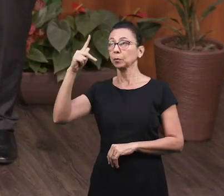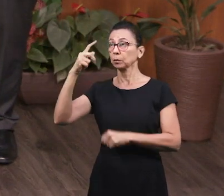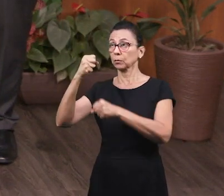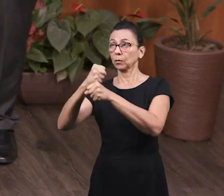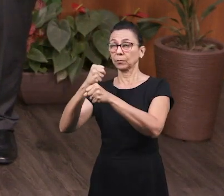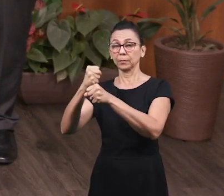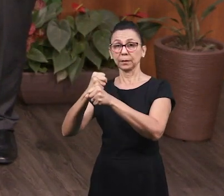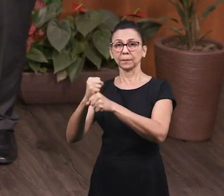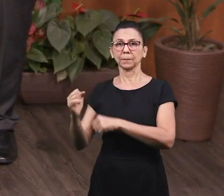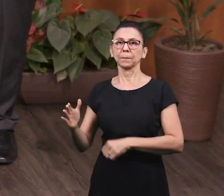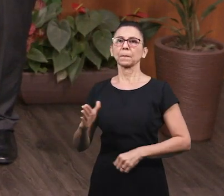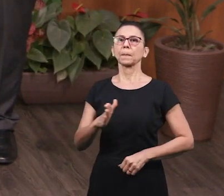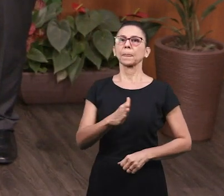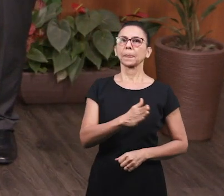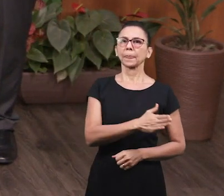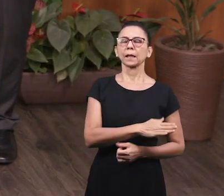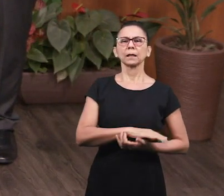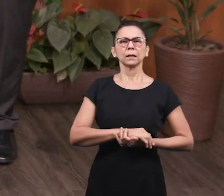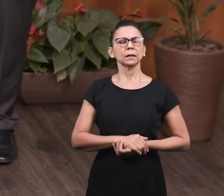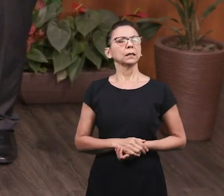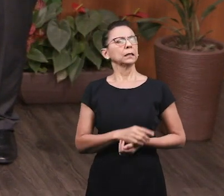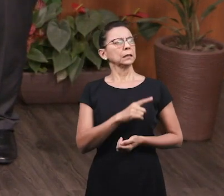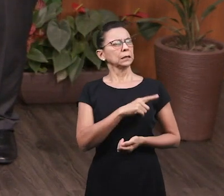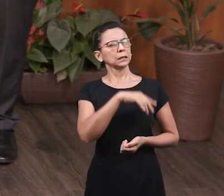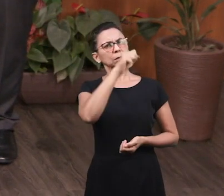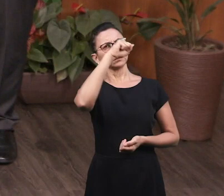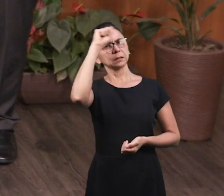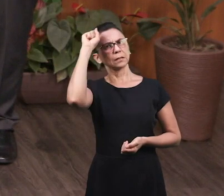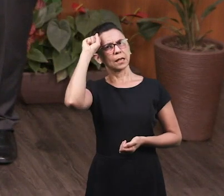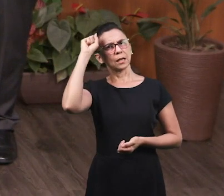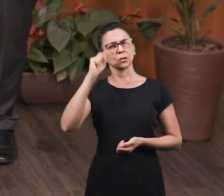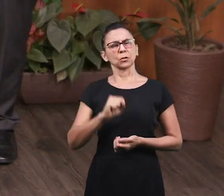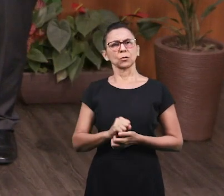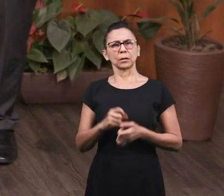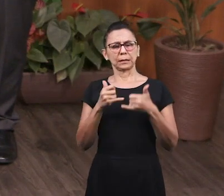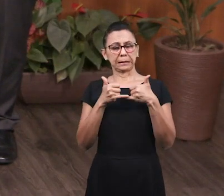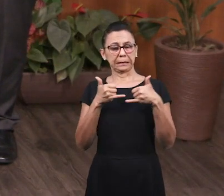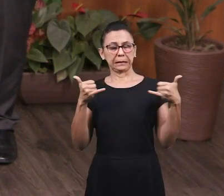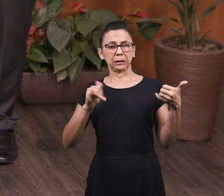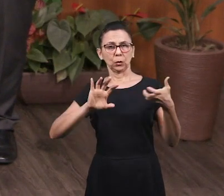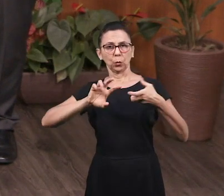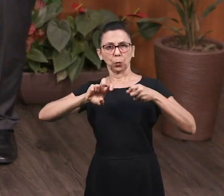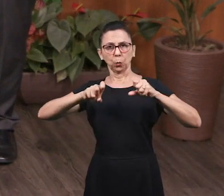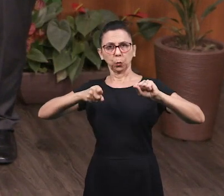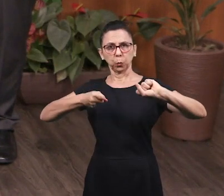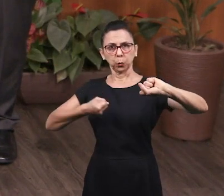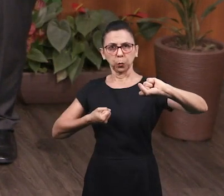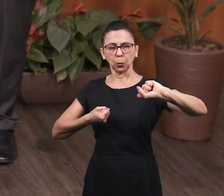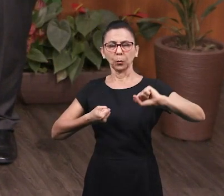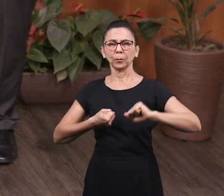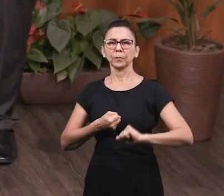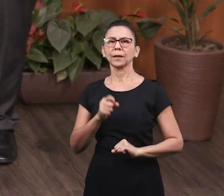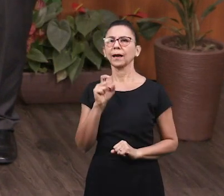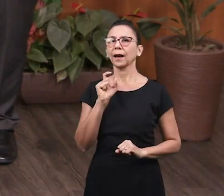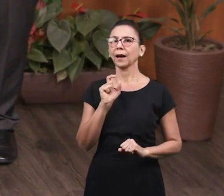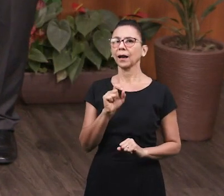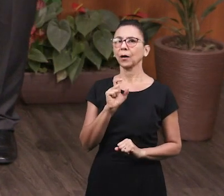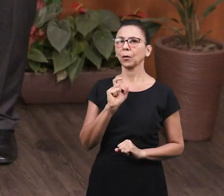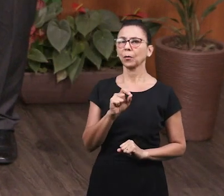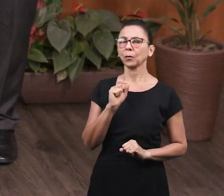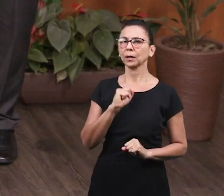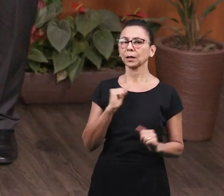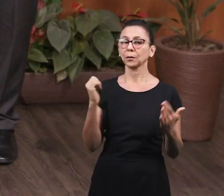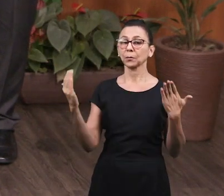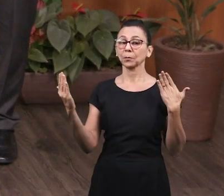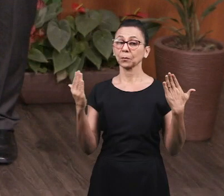jours, ce lin rotor, comme tu nous as déjà rappelé, était déjà un